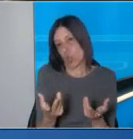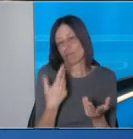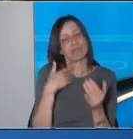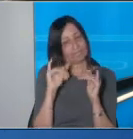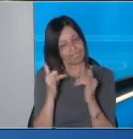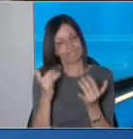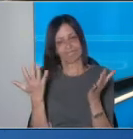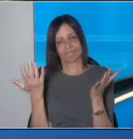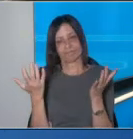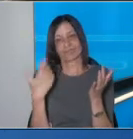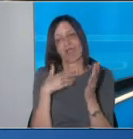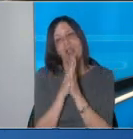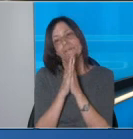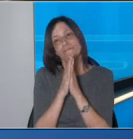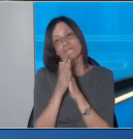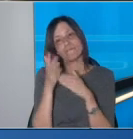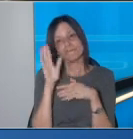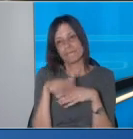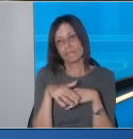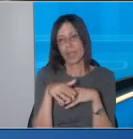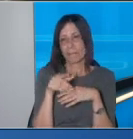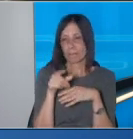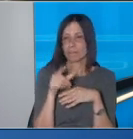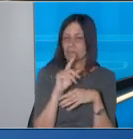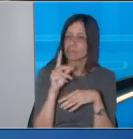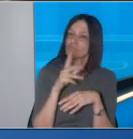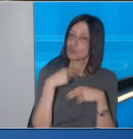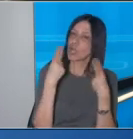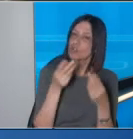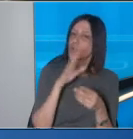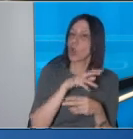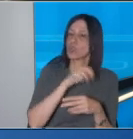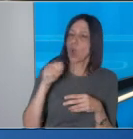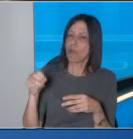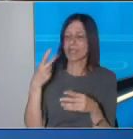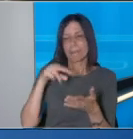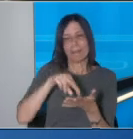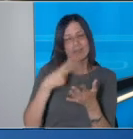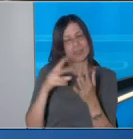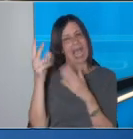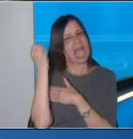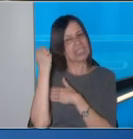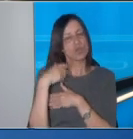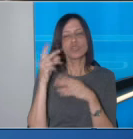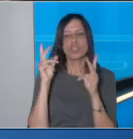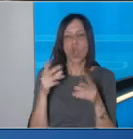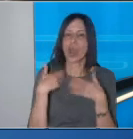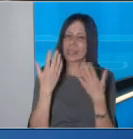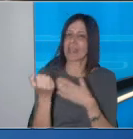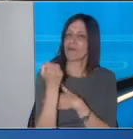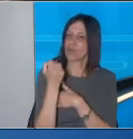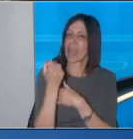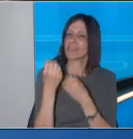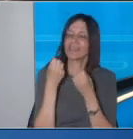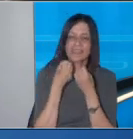כן? הלוואי וגם לא בפריל, לא כנורווגי, אלא אפילו עם מעמד חזק יותר, אני יודעת שיוכל לתת עבודה נפלאה. אם